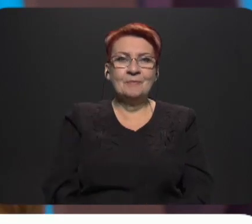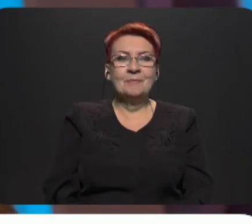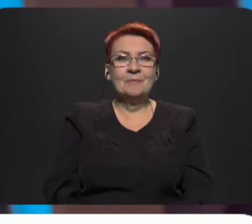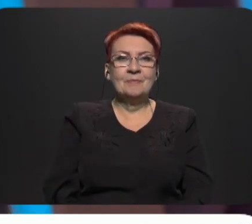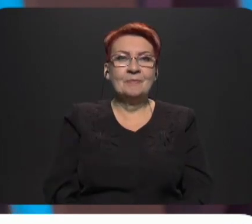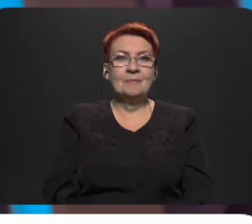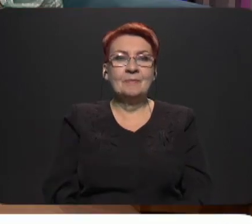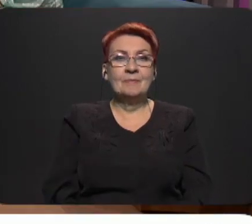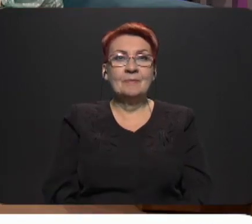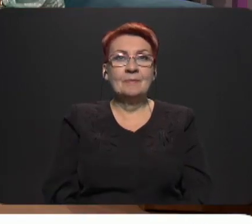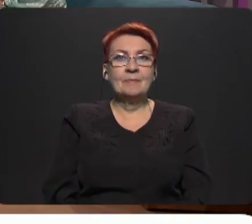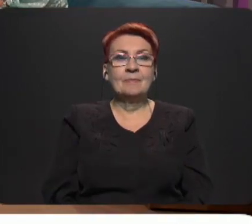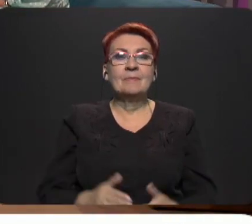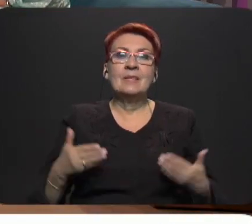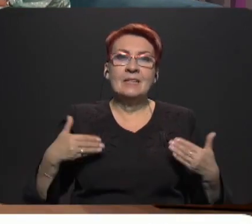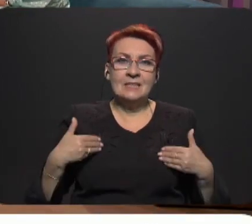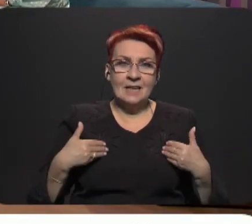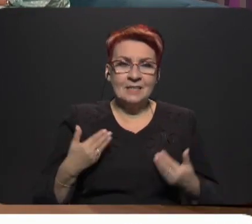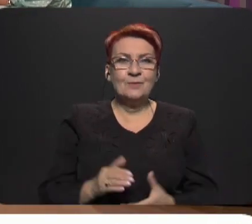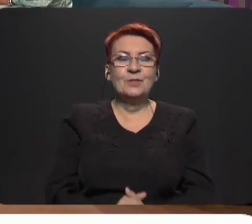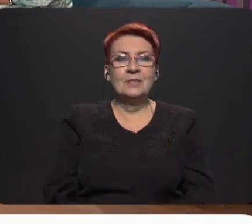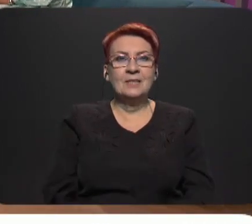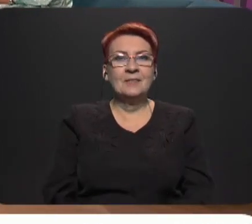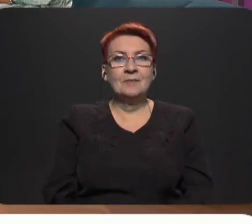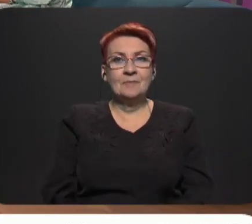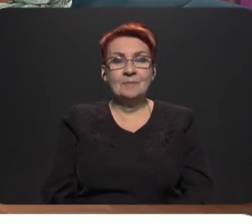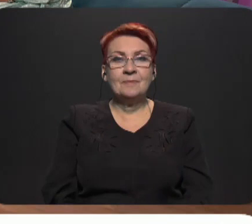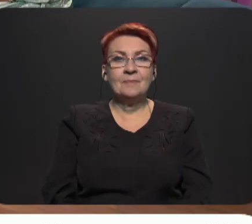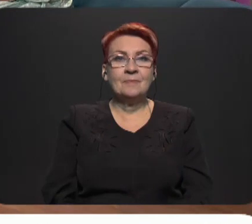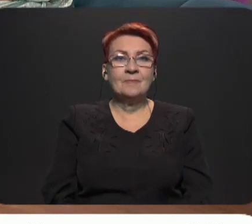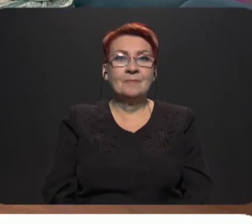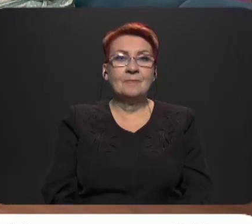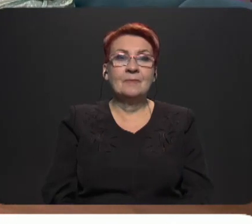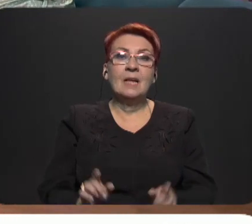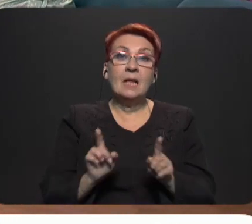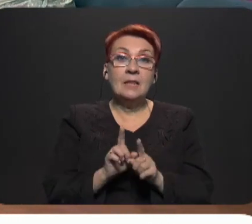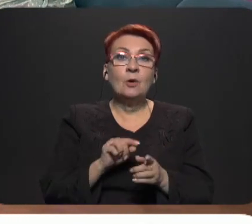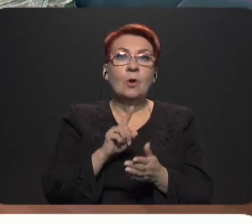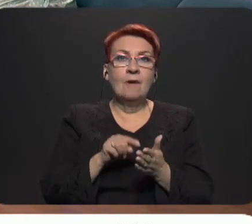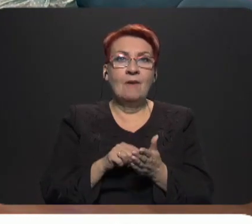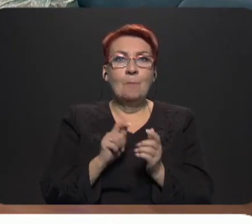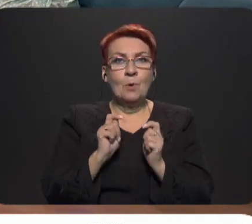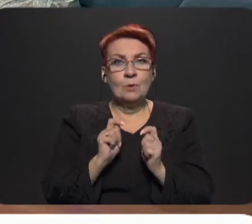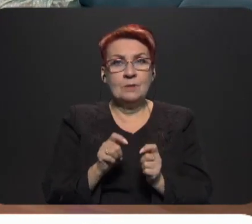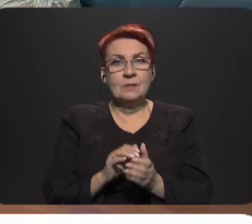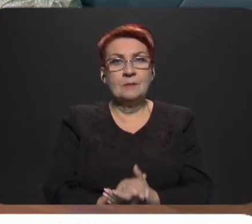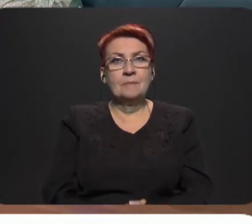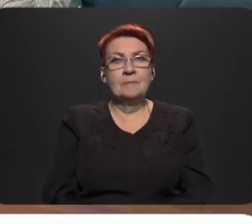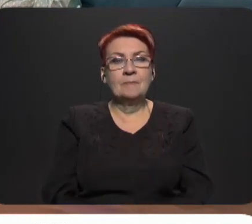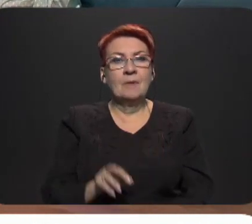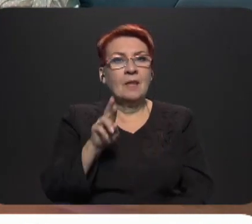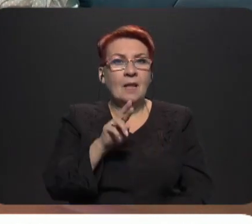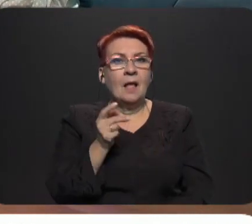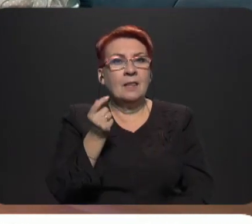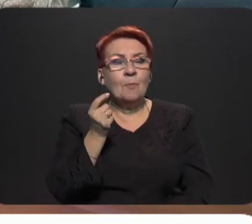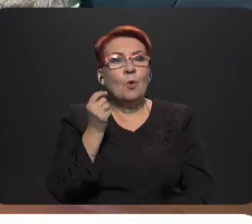его. Здравствуйте, батюшка. Здравствуйте, ведущие. Такой вопрос у меня. Я тут немного